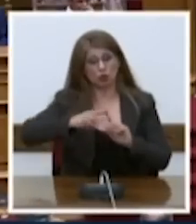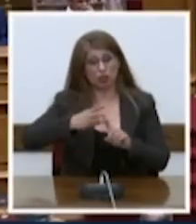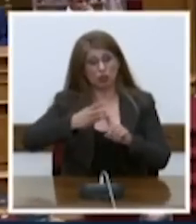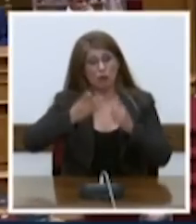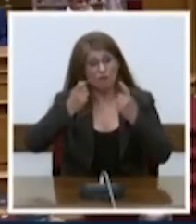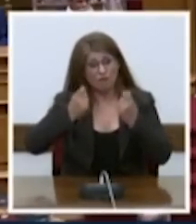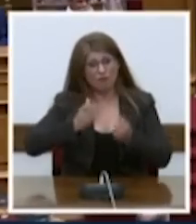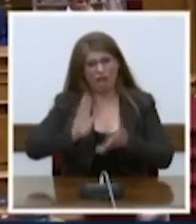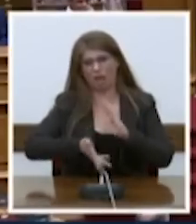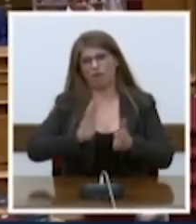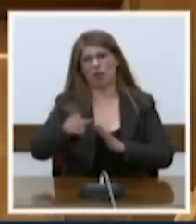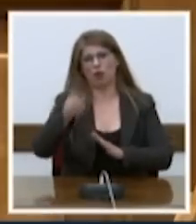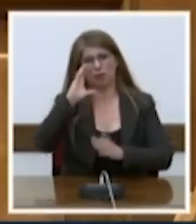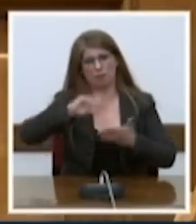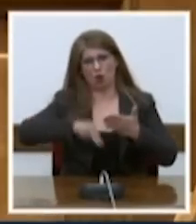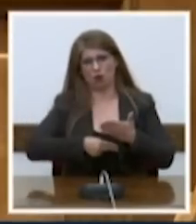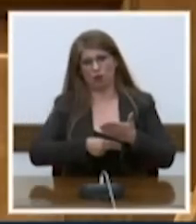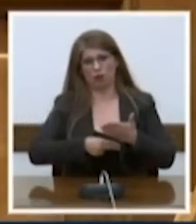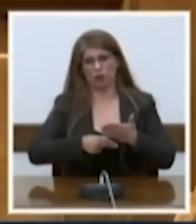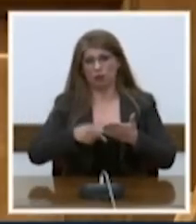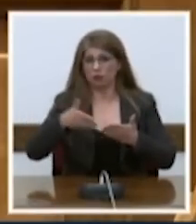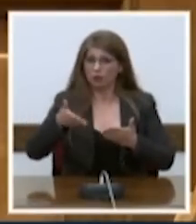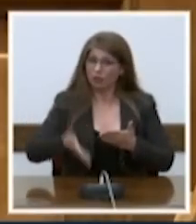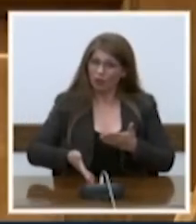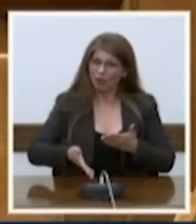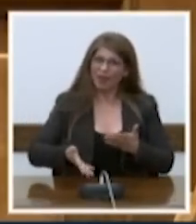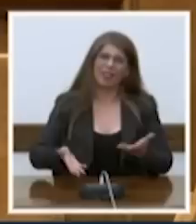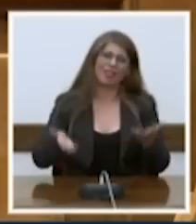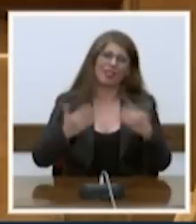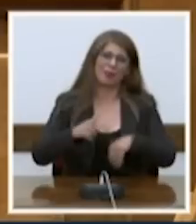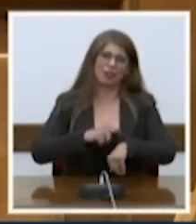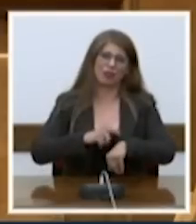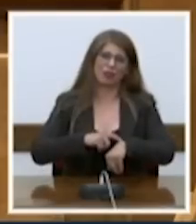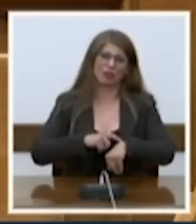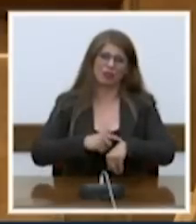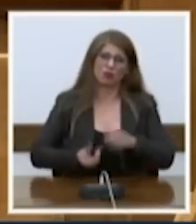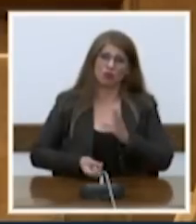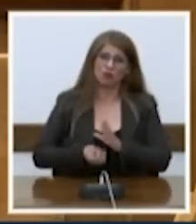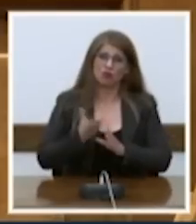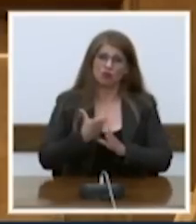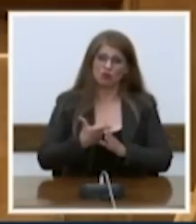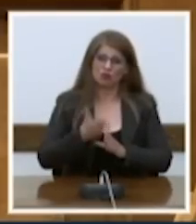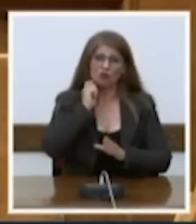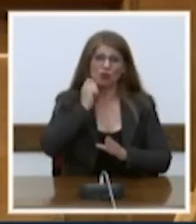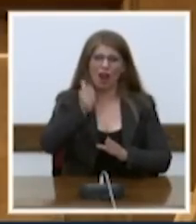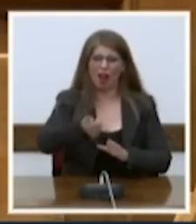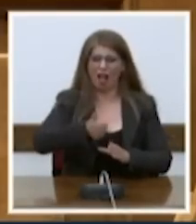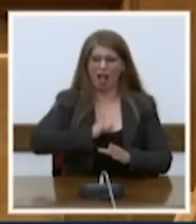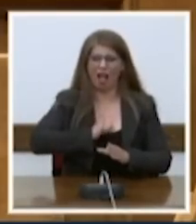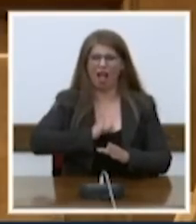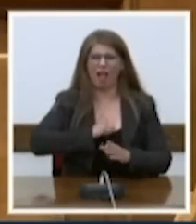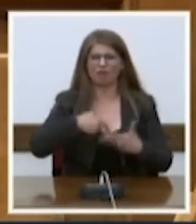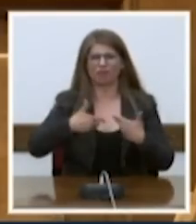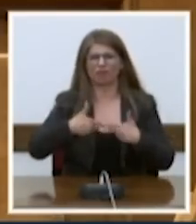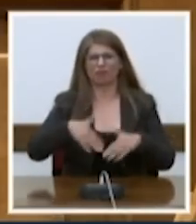βάρβαρο μνημόνιο. Τώρα όμως δεν υπάρχει καιρός για νέες αυταπάτες. Αυτές έχουν τελειώσει μαζί με